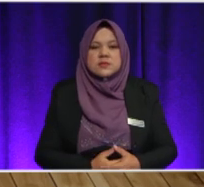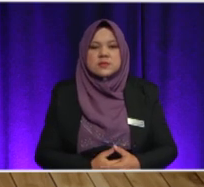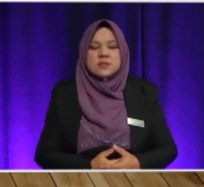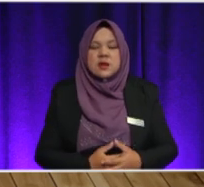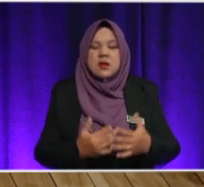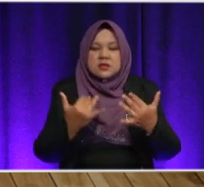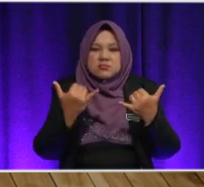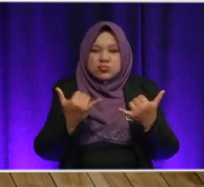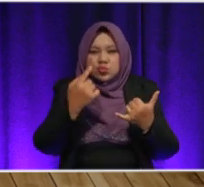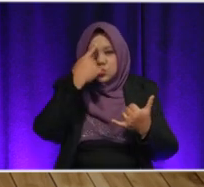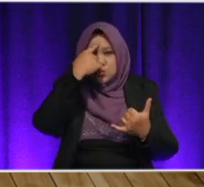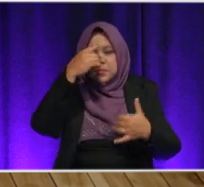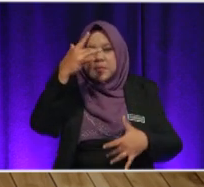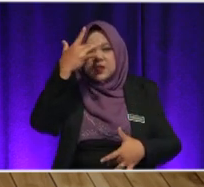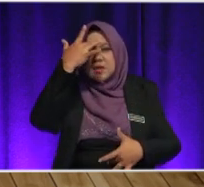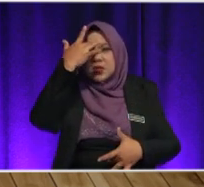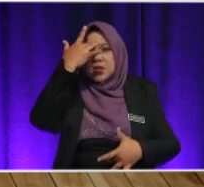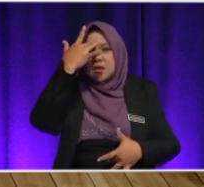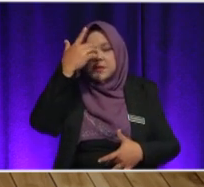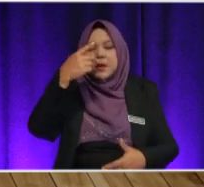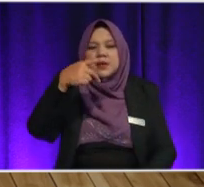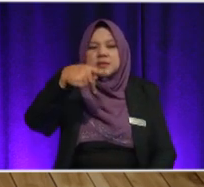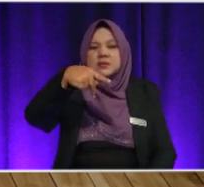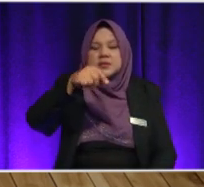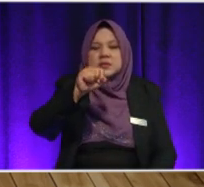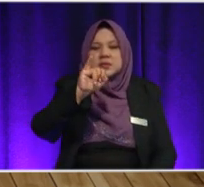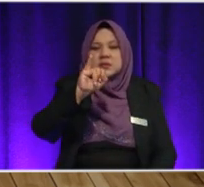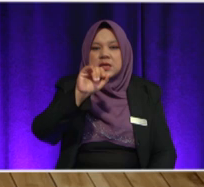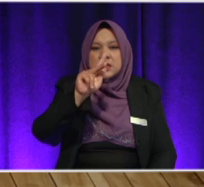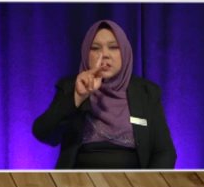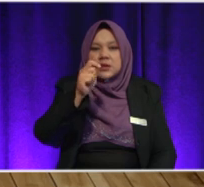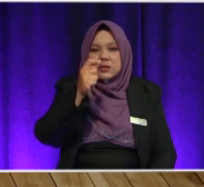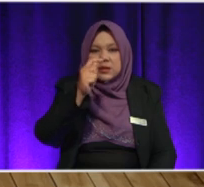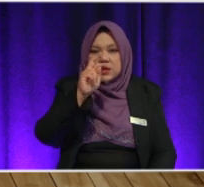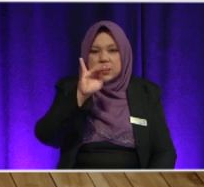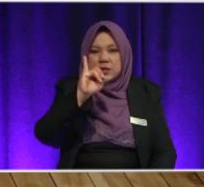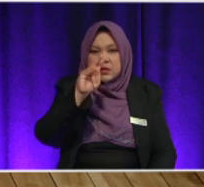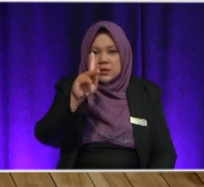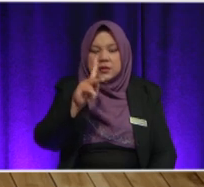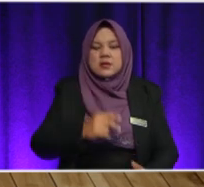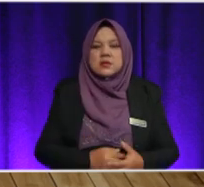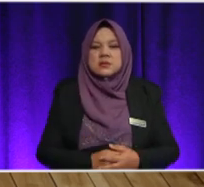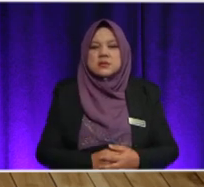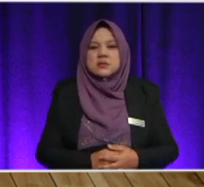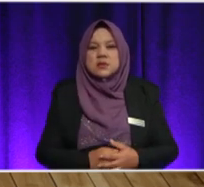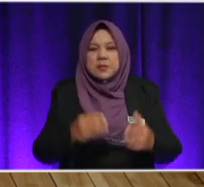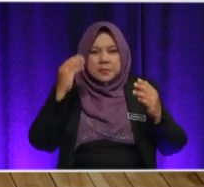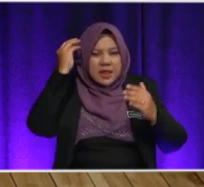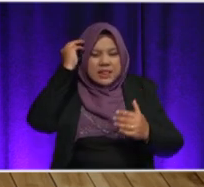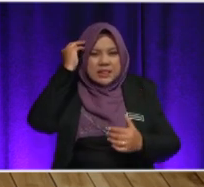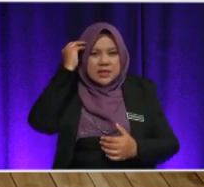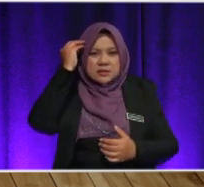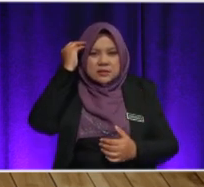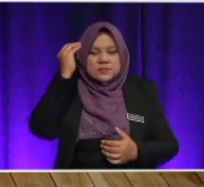bahwa penyakit Ini bukan saja kepada physical tetapi juga kepada mental oke mante juga merupakan kesehatan Ketika anda jaga ya